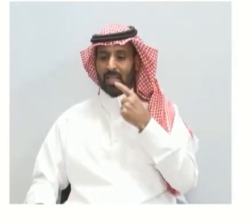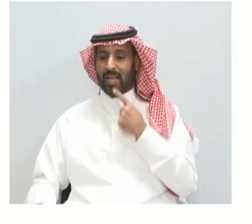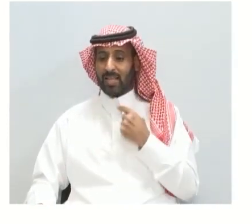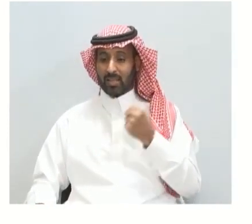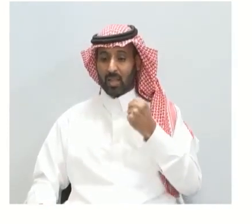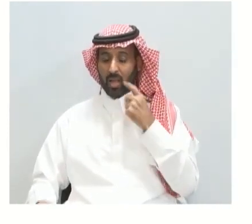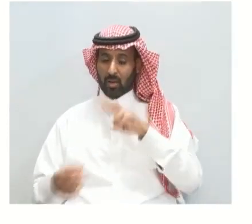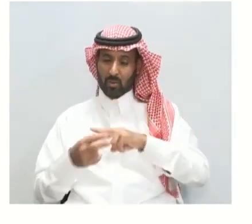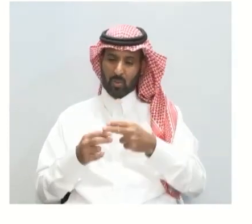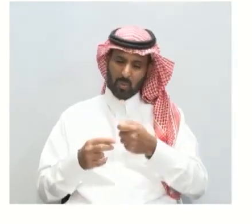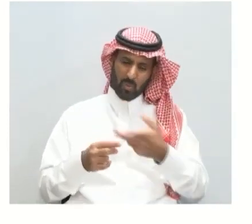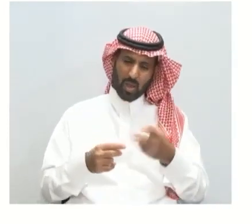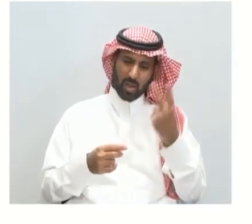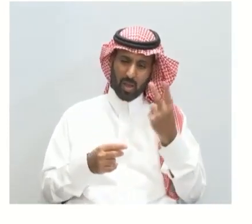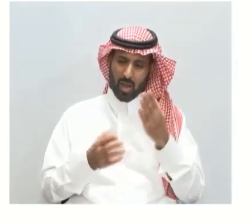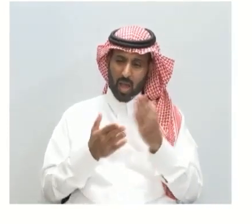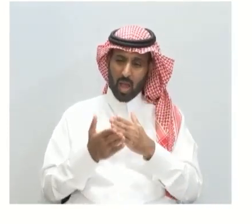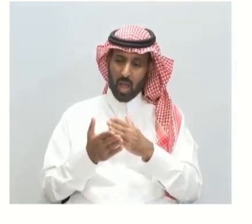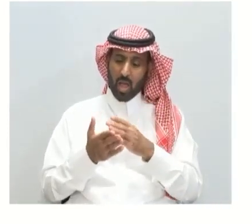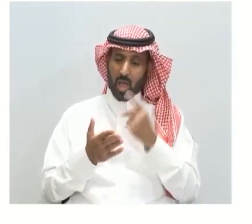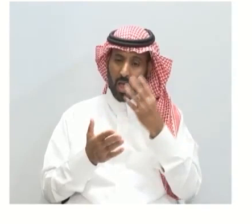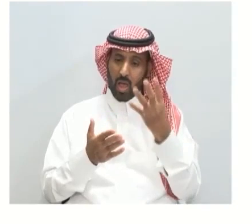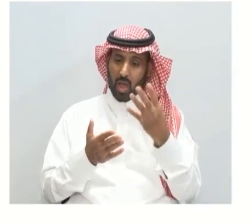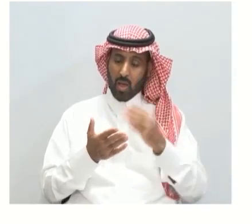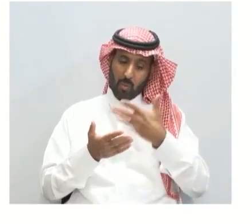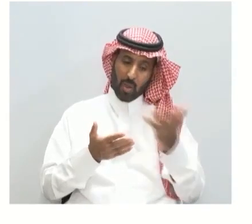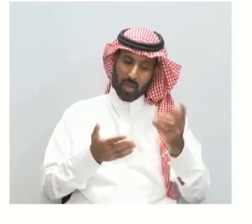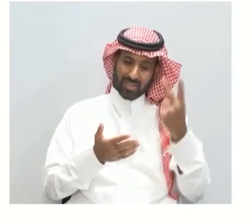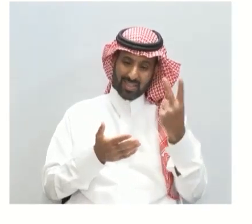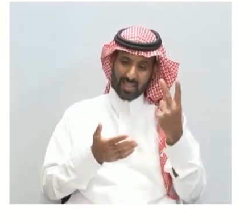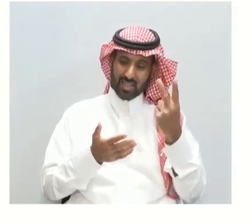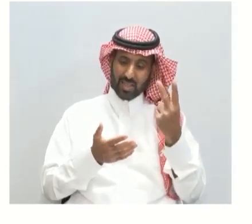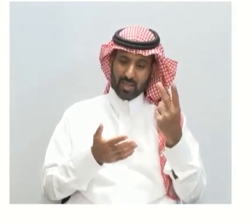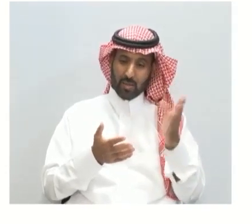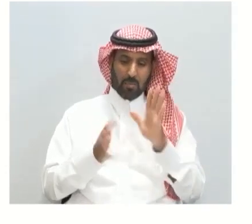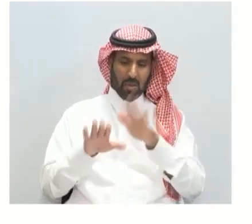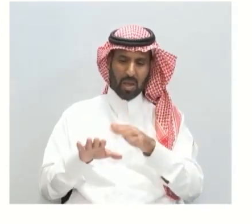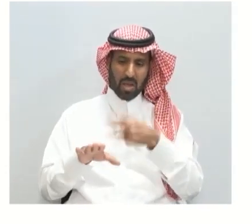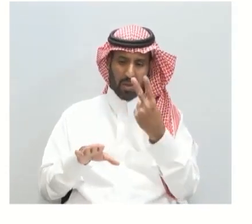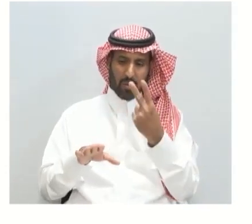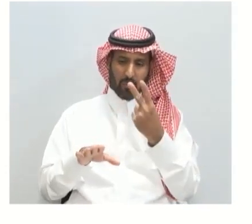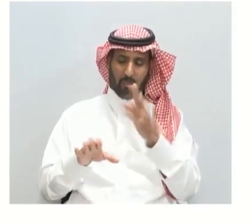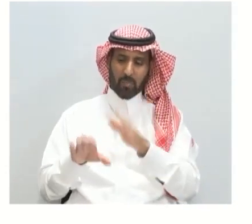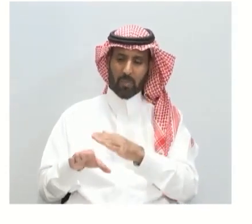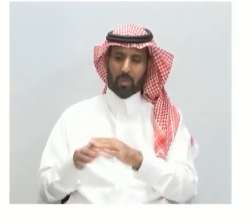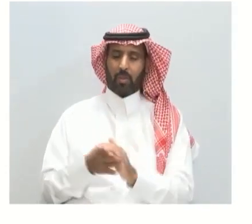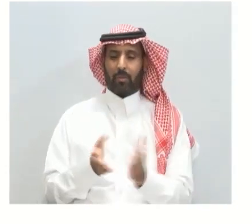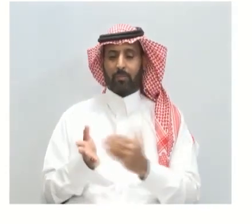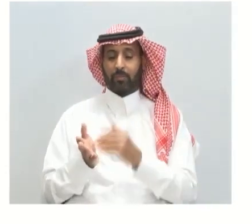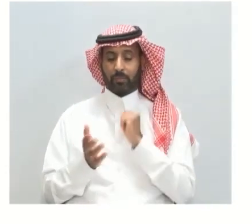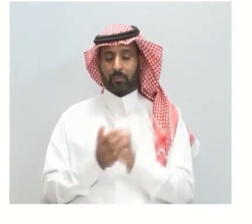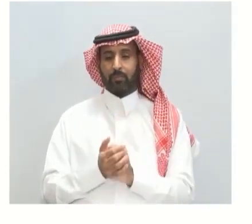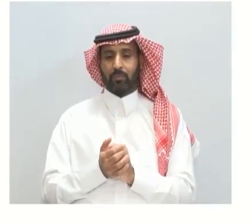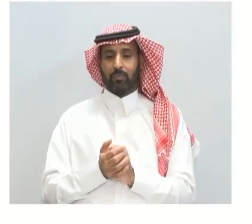النهائي من عمليه التحلل السكري صحيح نتج لدينا اربعه اي تي بي ولكن استخدمنا اثنين لذلك تبقى معنا اثنين من